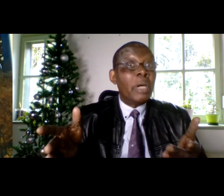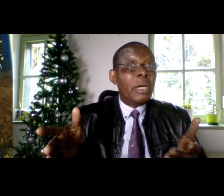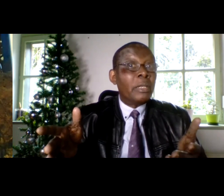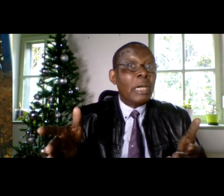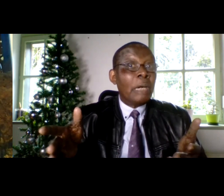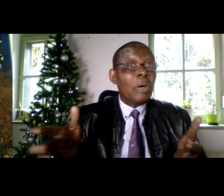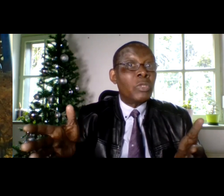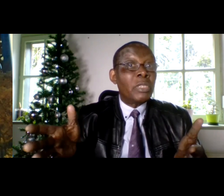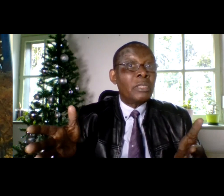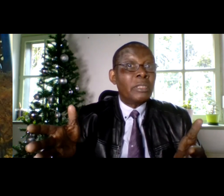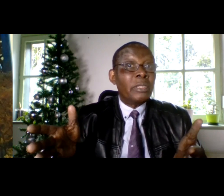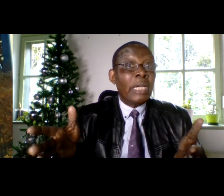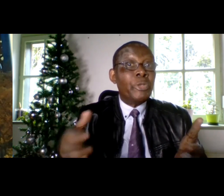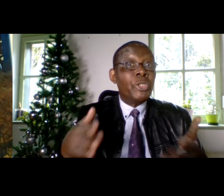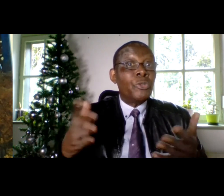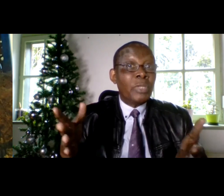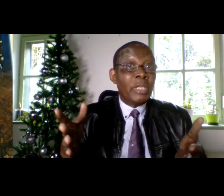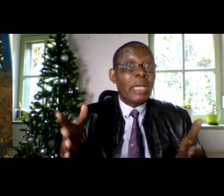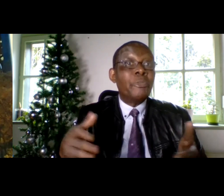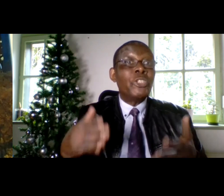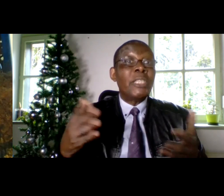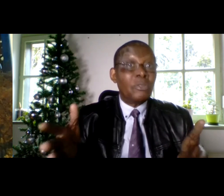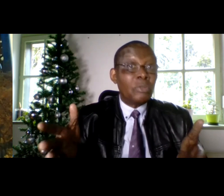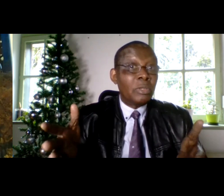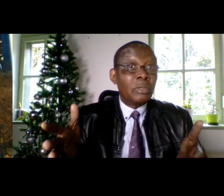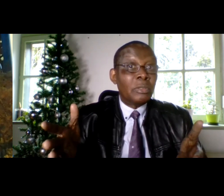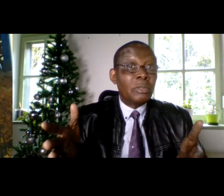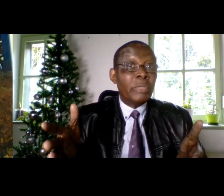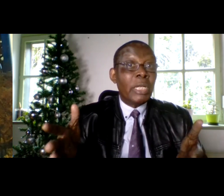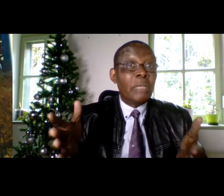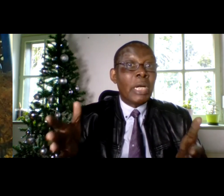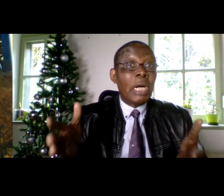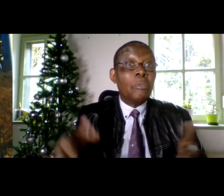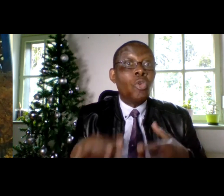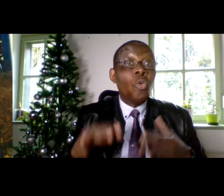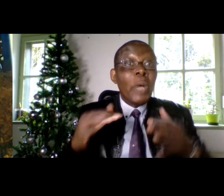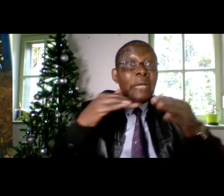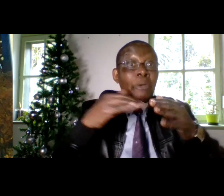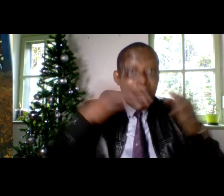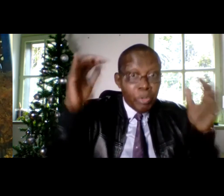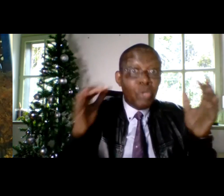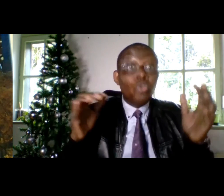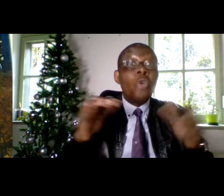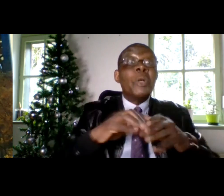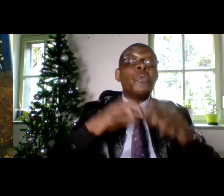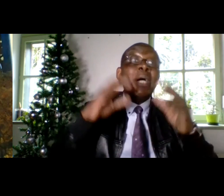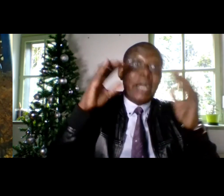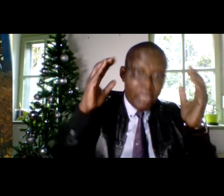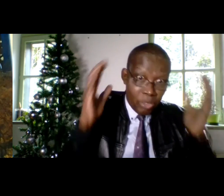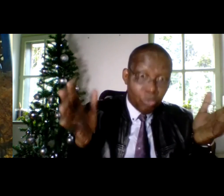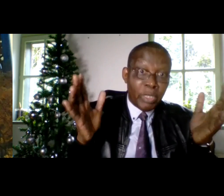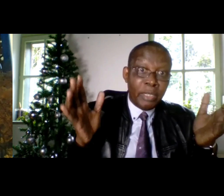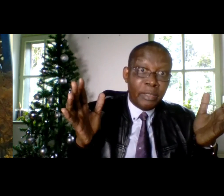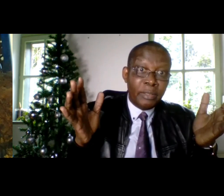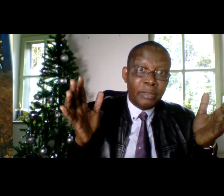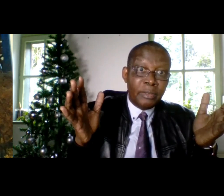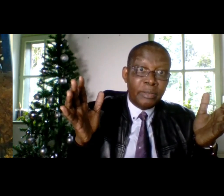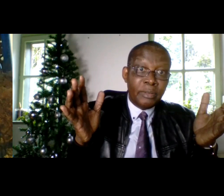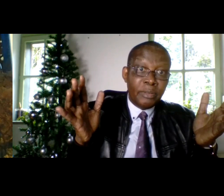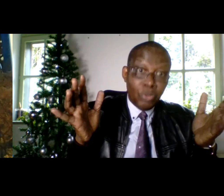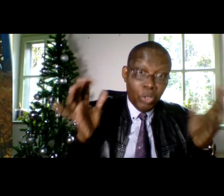bakarindwa no guhemba abakozi ya bije ordinaire ya bije isanzwe mu yandi magambo umwenda w'imbere mu gihugu ugombe kuba ari